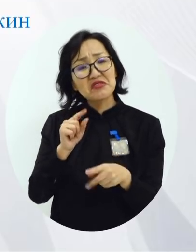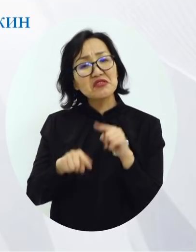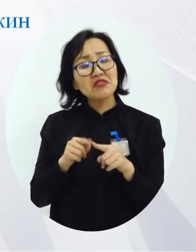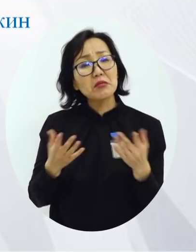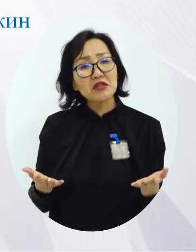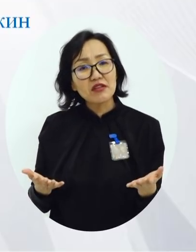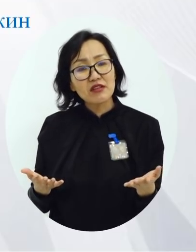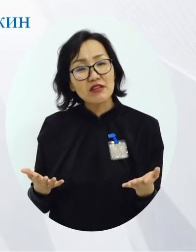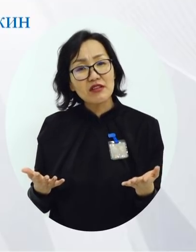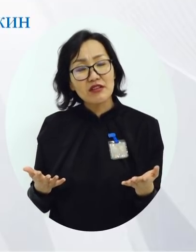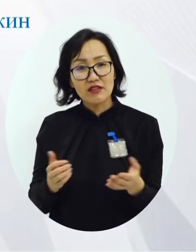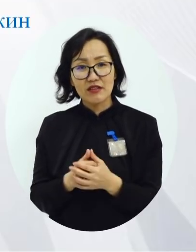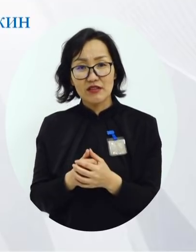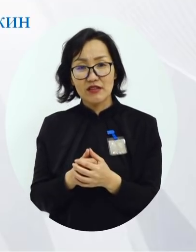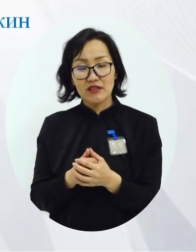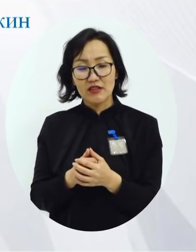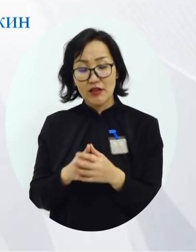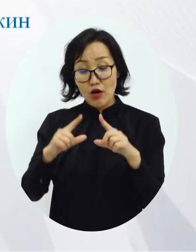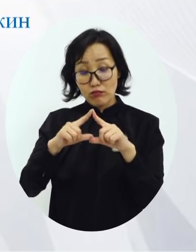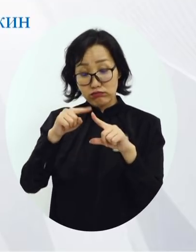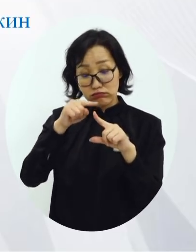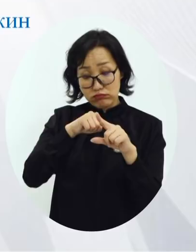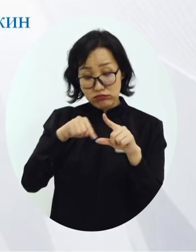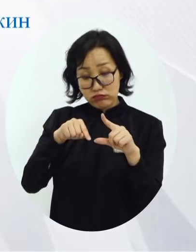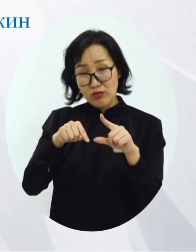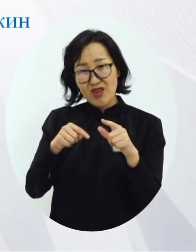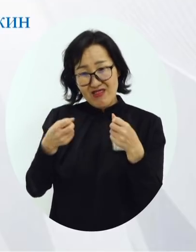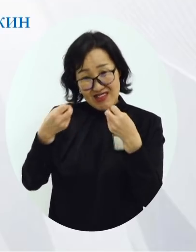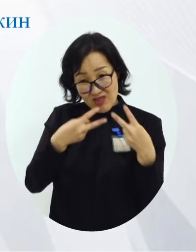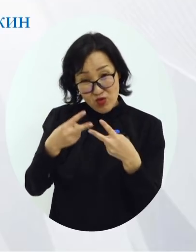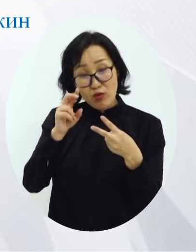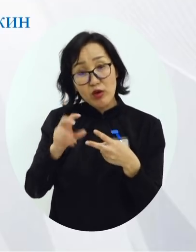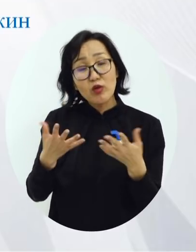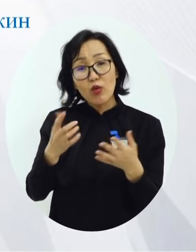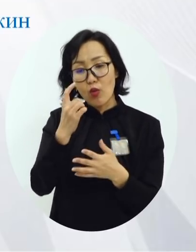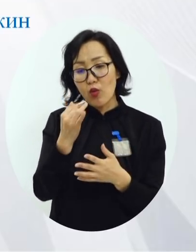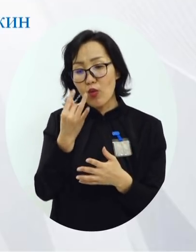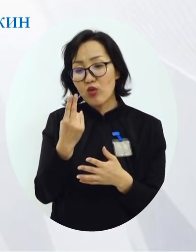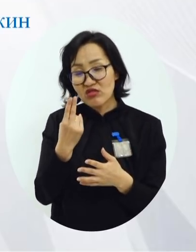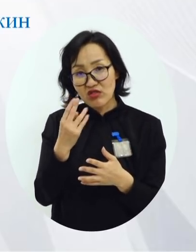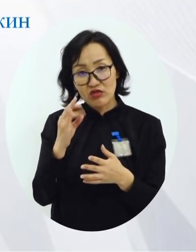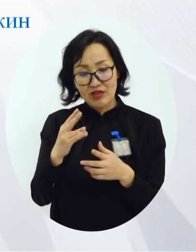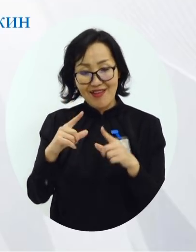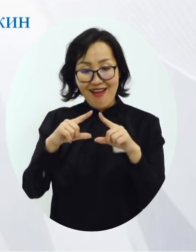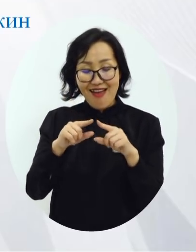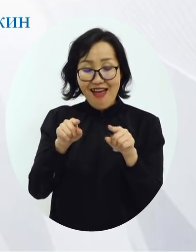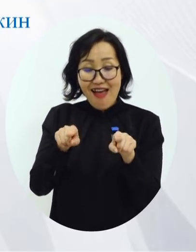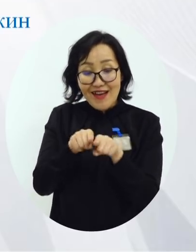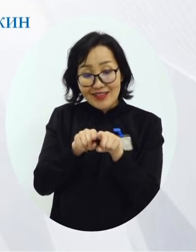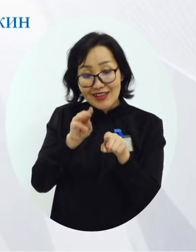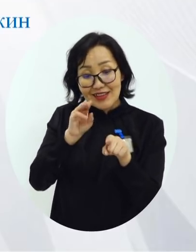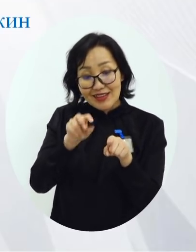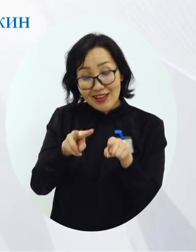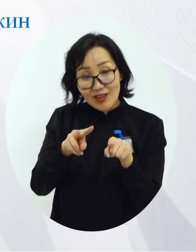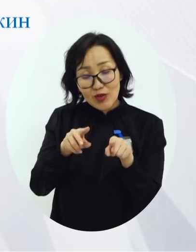байх нь уу? Байна уу? Бүх өнцгөн тэнцүү гурвалжин, хурц өнцөгт гурвалжин. Адил тал хажууд гурвалжин